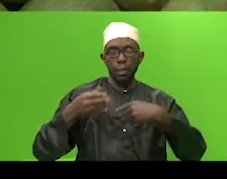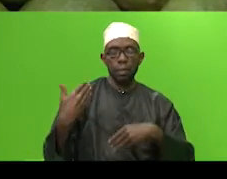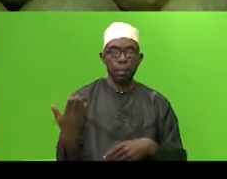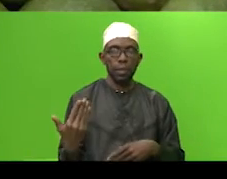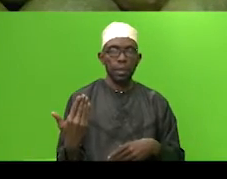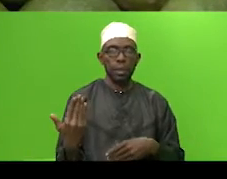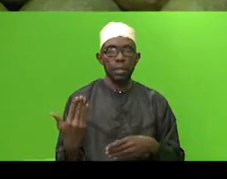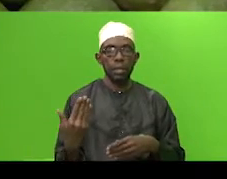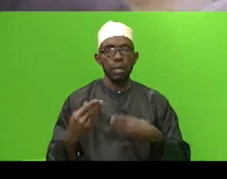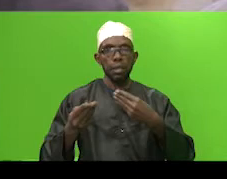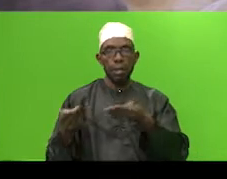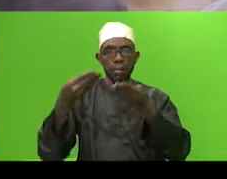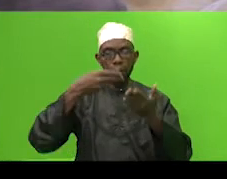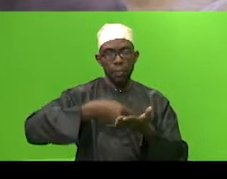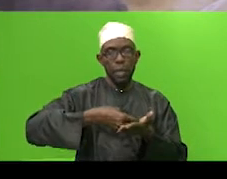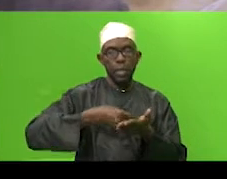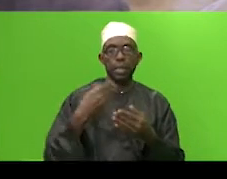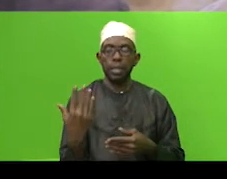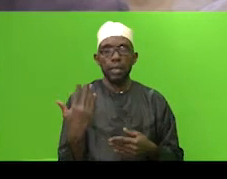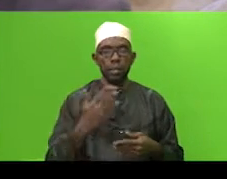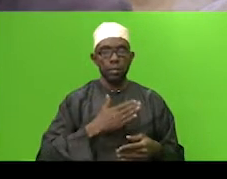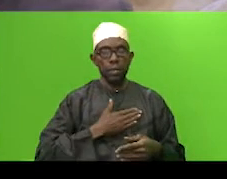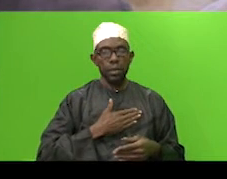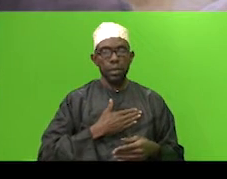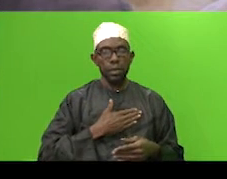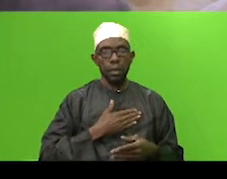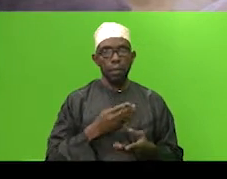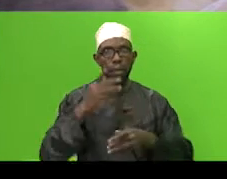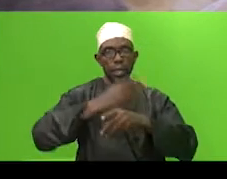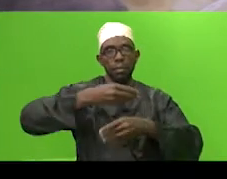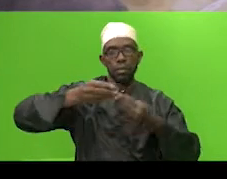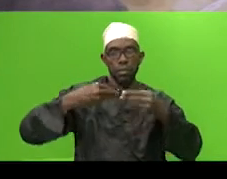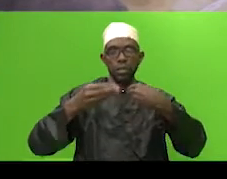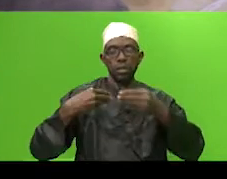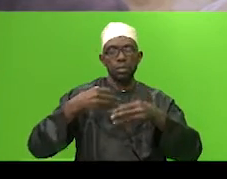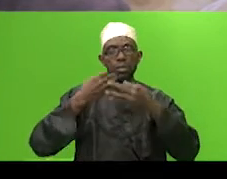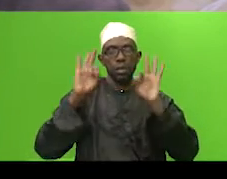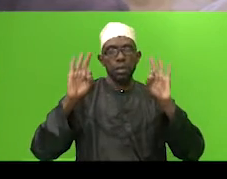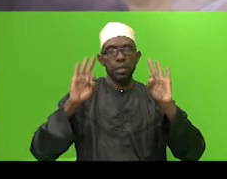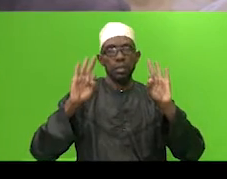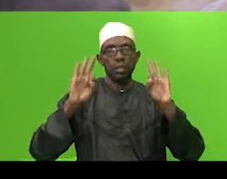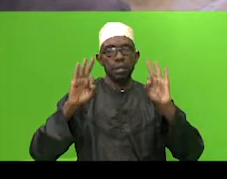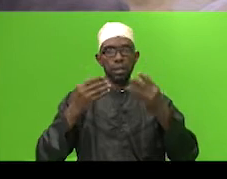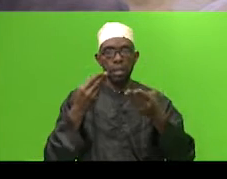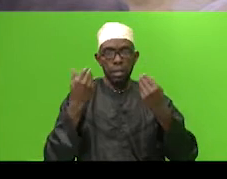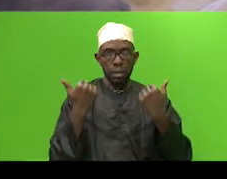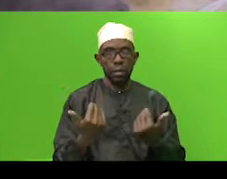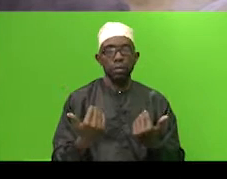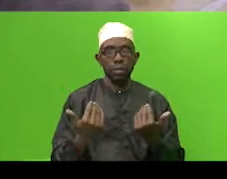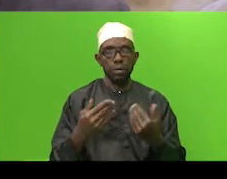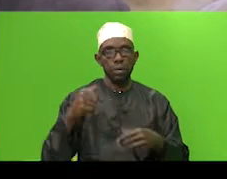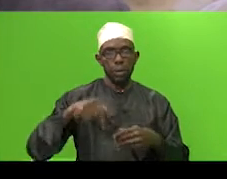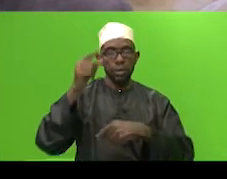mtu nakuja kununua hii vitu yangu, nawekea tu kwa nylon bure. Sasa vile siku